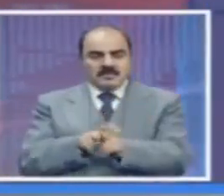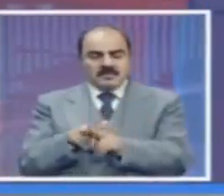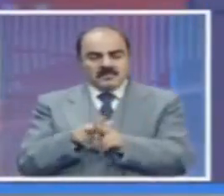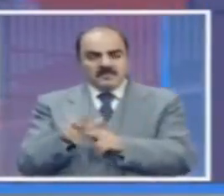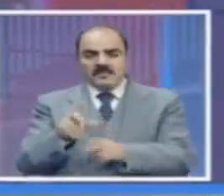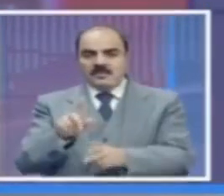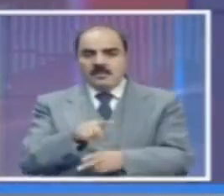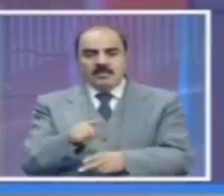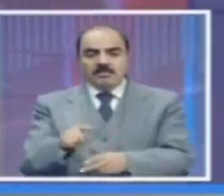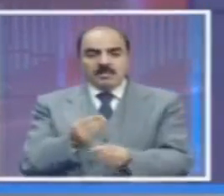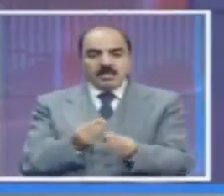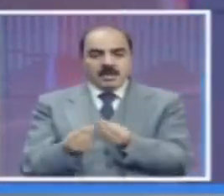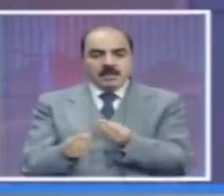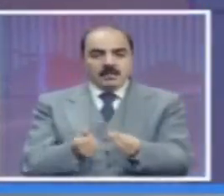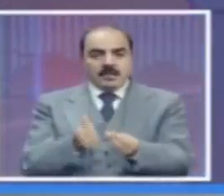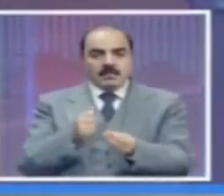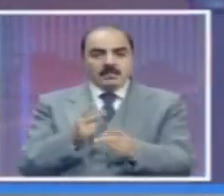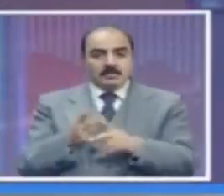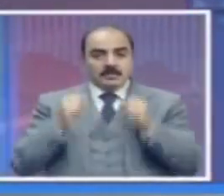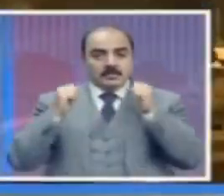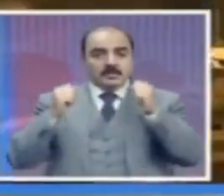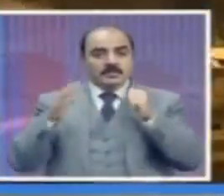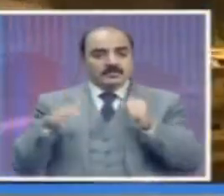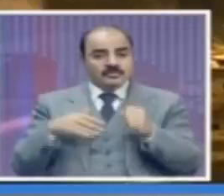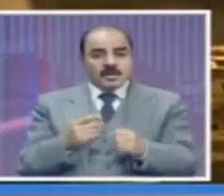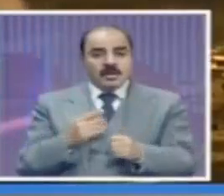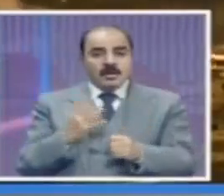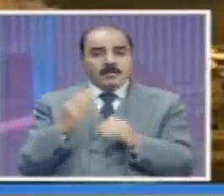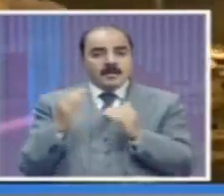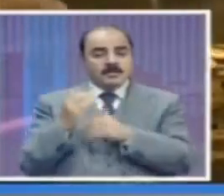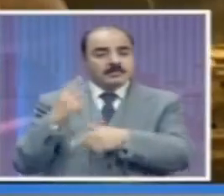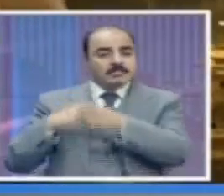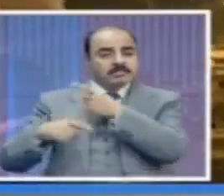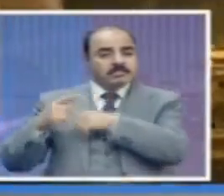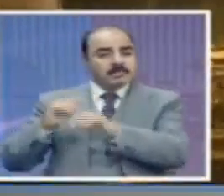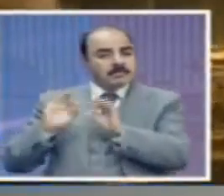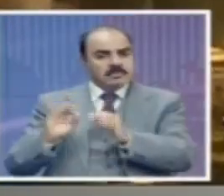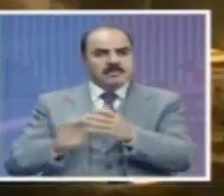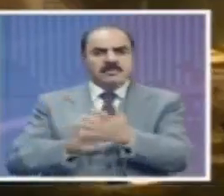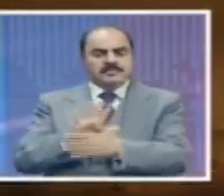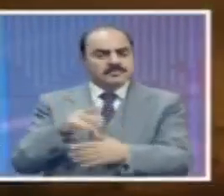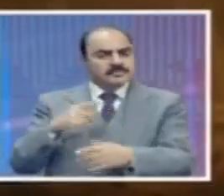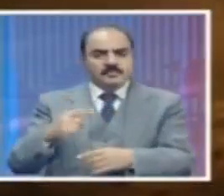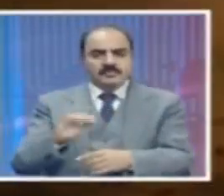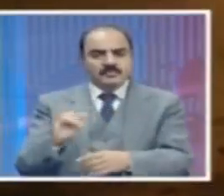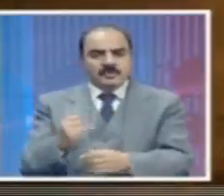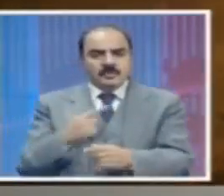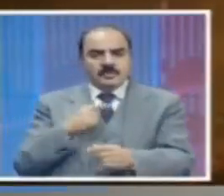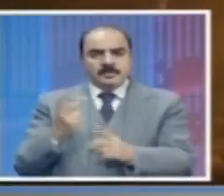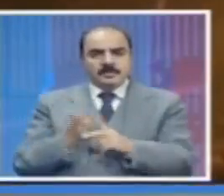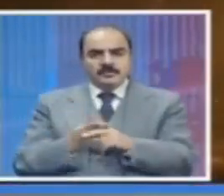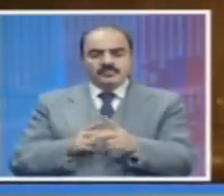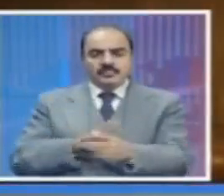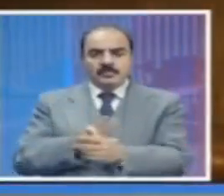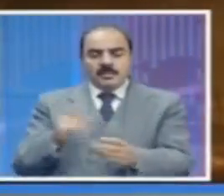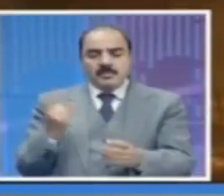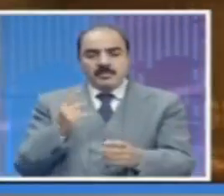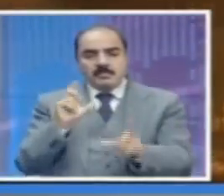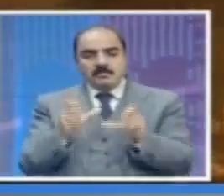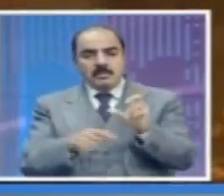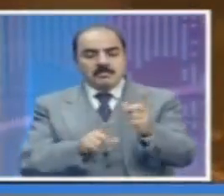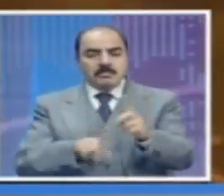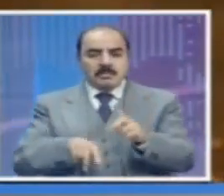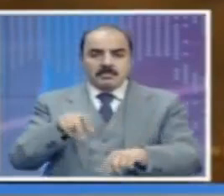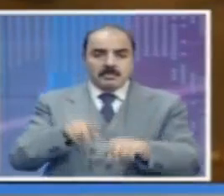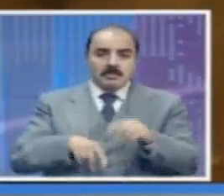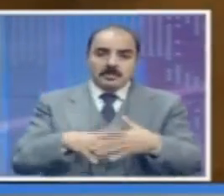العنف والفوضى. يأتي ذلك على خلفية الاحتجاجات التي شهدتها عدة مناطق خلال الأيام الماضية. وفي غضون